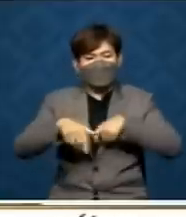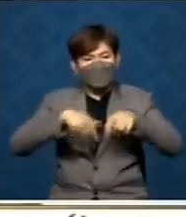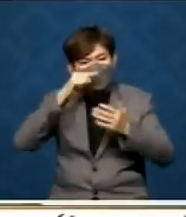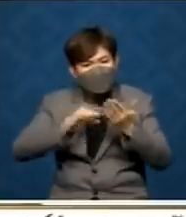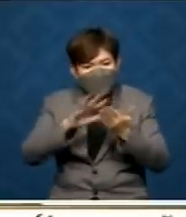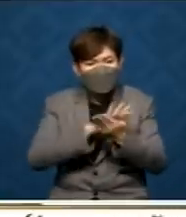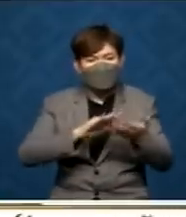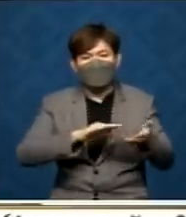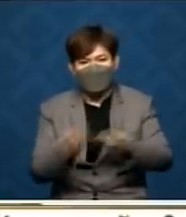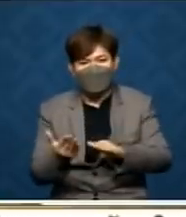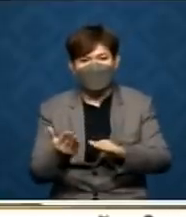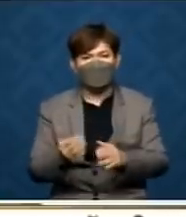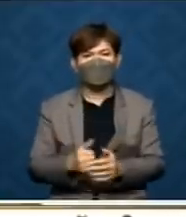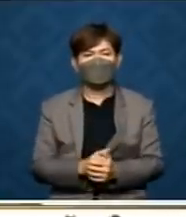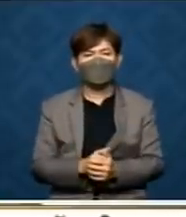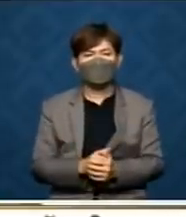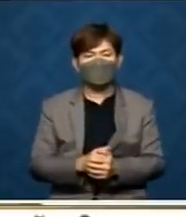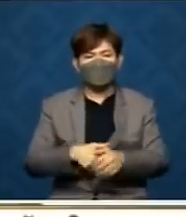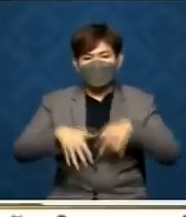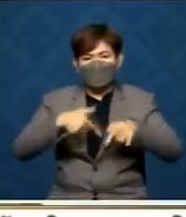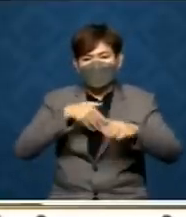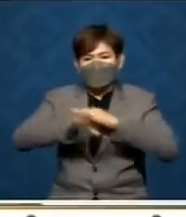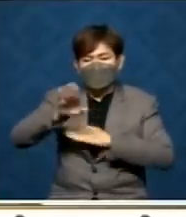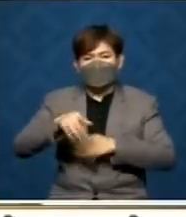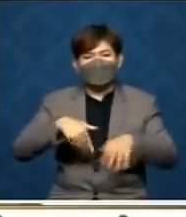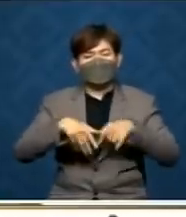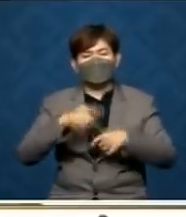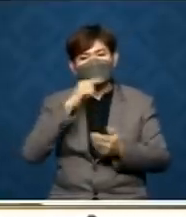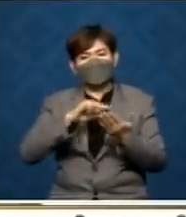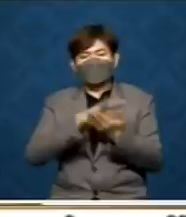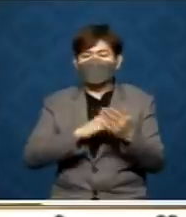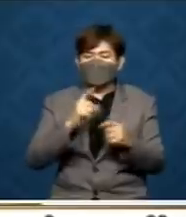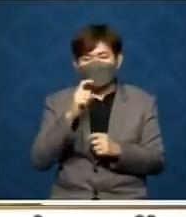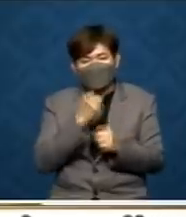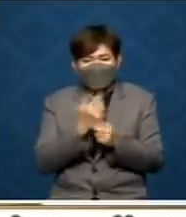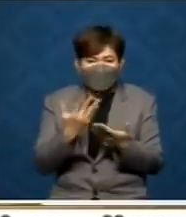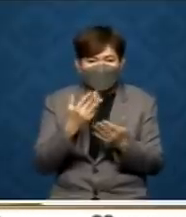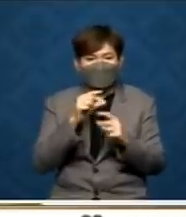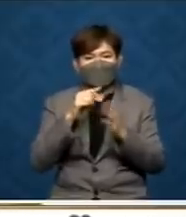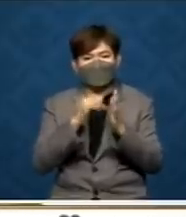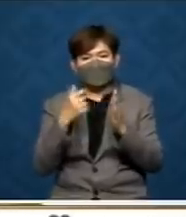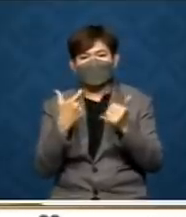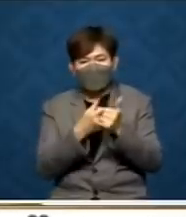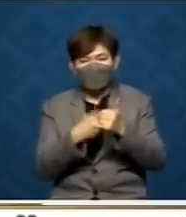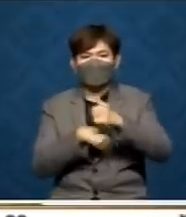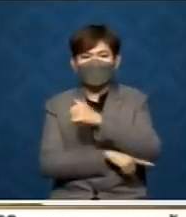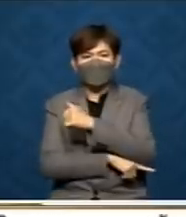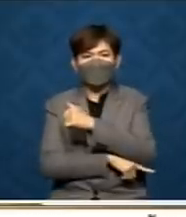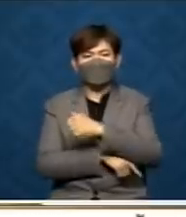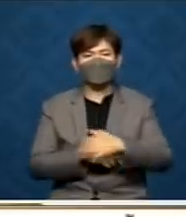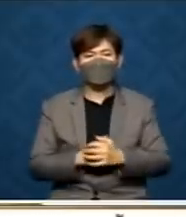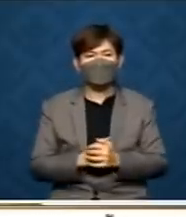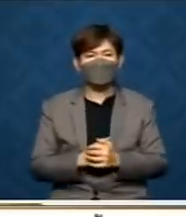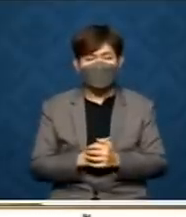เที่ยงเธอคนนี้หมดประเทศก็จะตายด้วยเพราะไอ้กงวัคซีนเอดส์ค่ะอันนี้ก็จะมาจานที่เคารพครับ